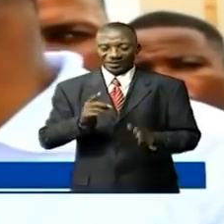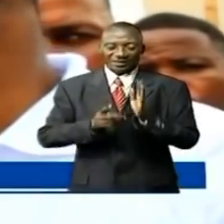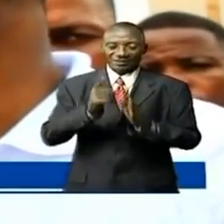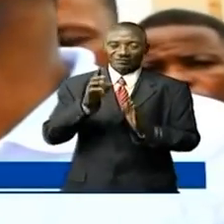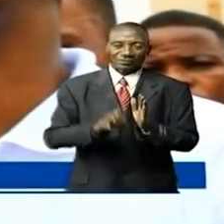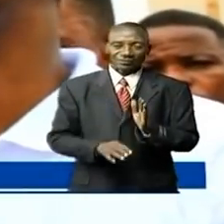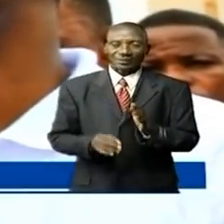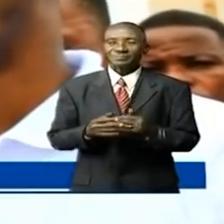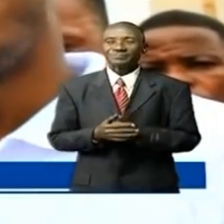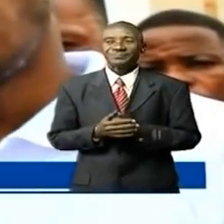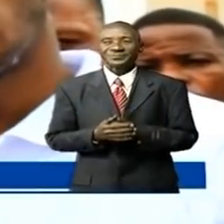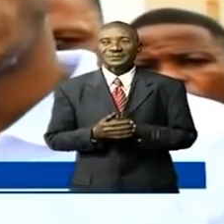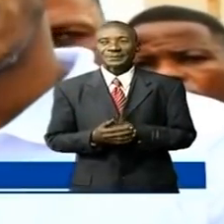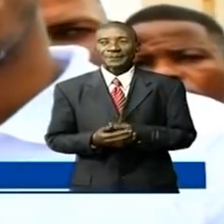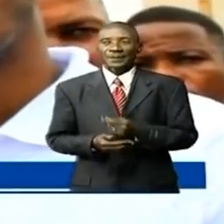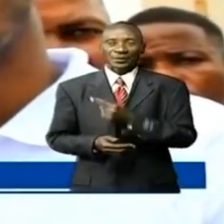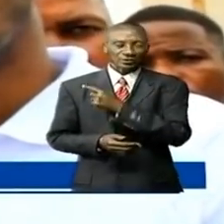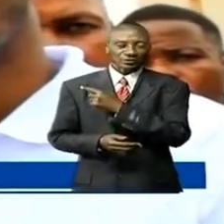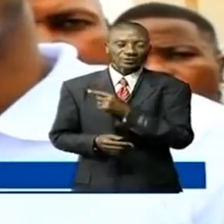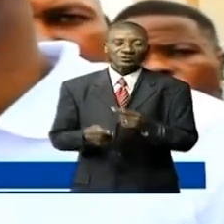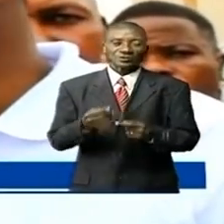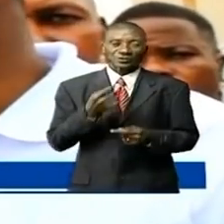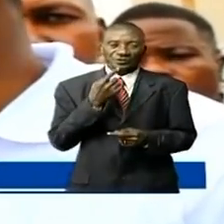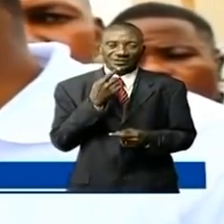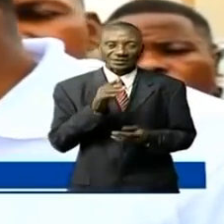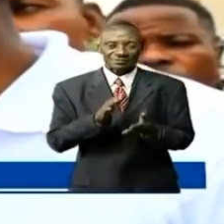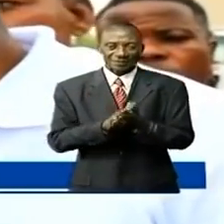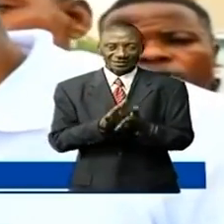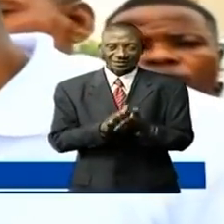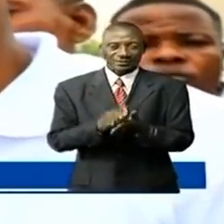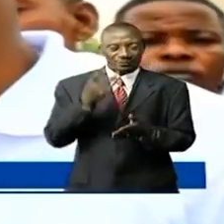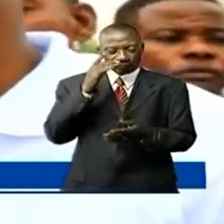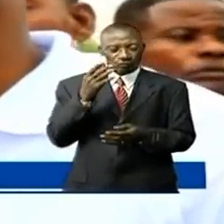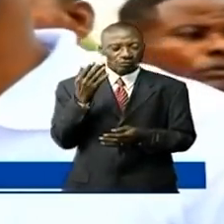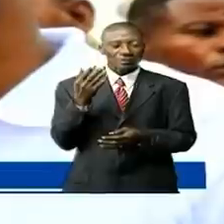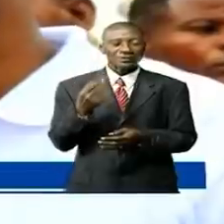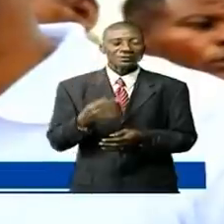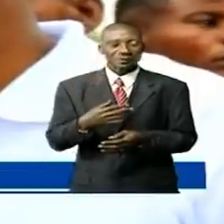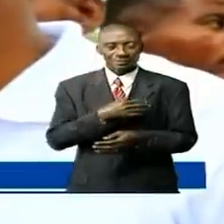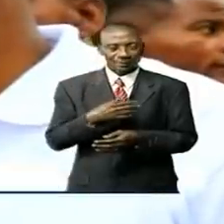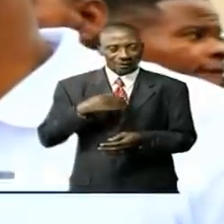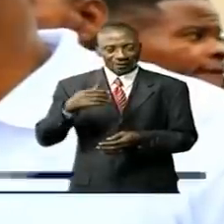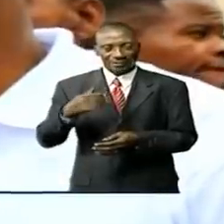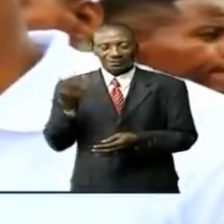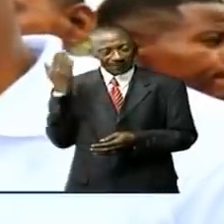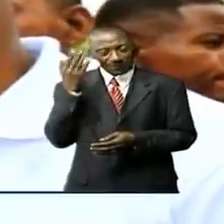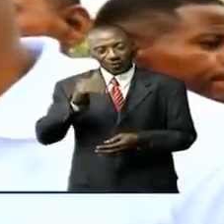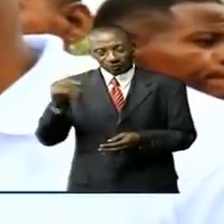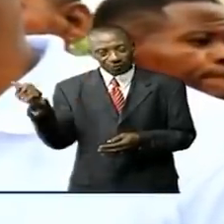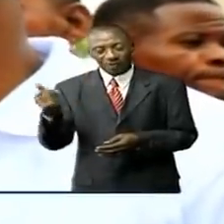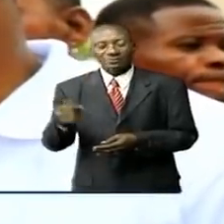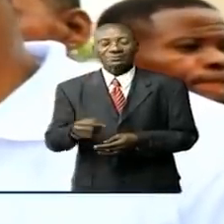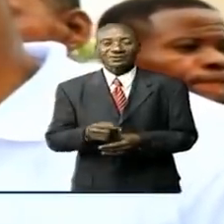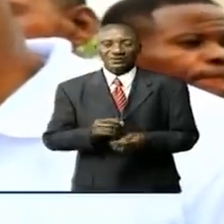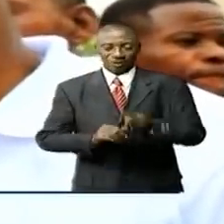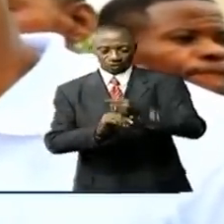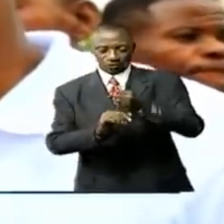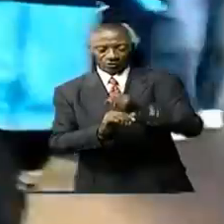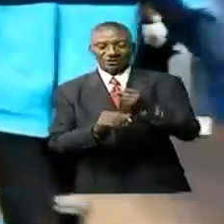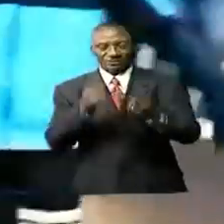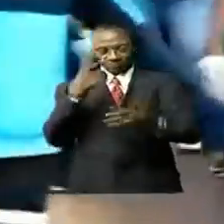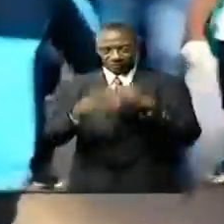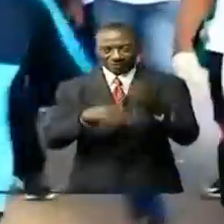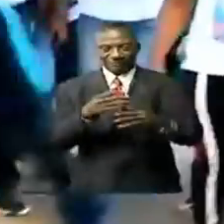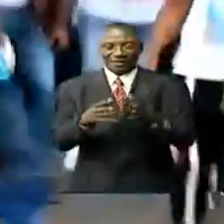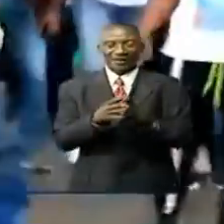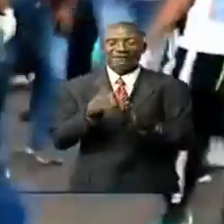prophète Condé d'avoir autorisé à ce que nous puissions avoir cette activité de volontariat avec toute la jeunesse de l'église Liloba.